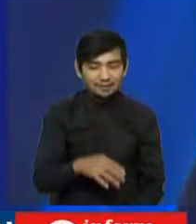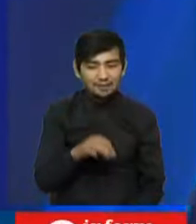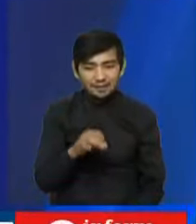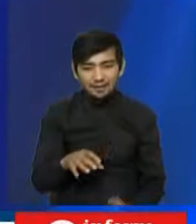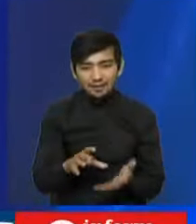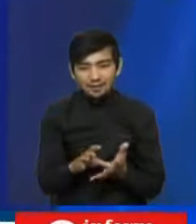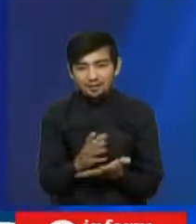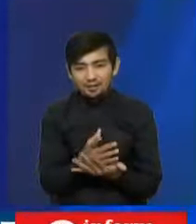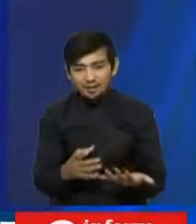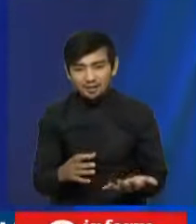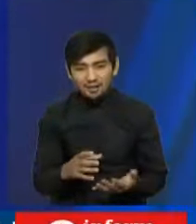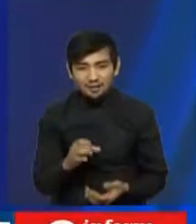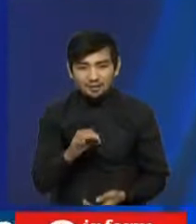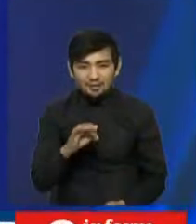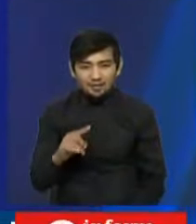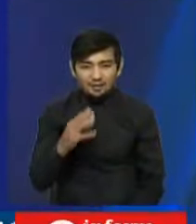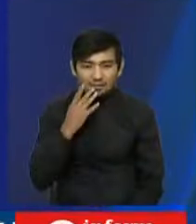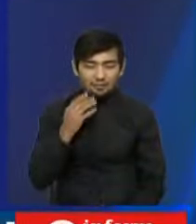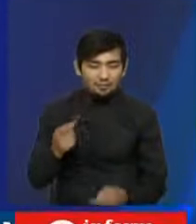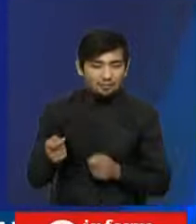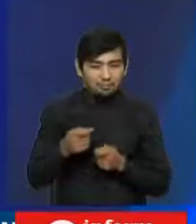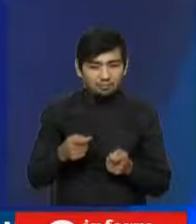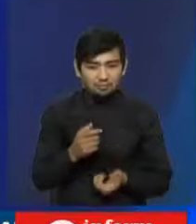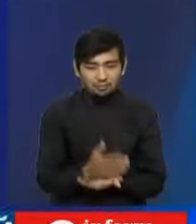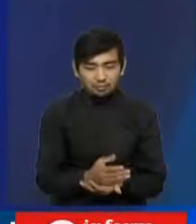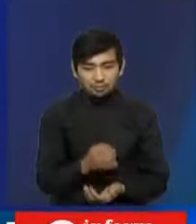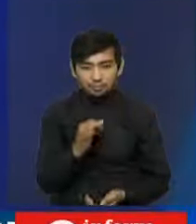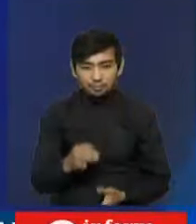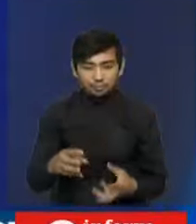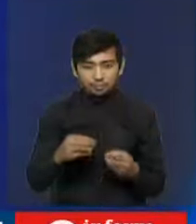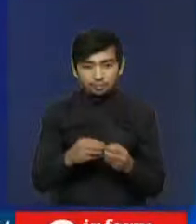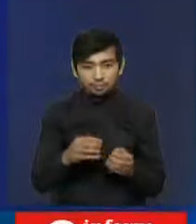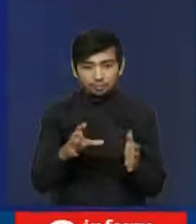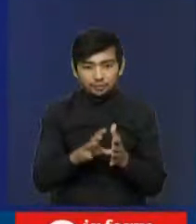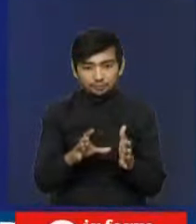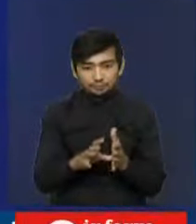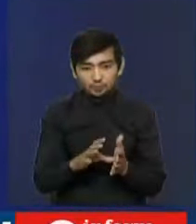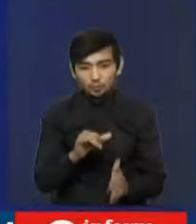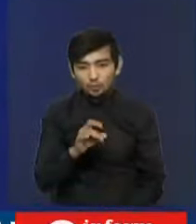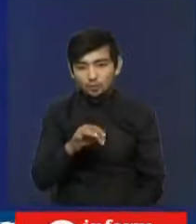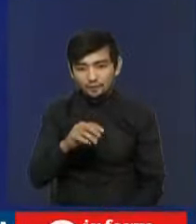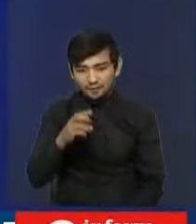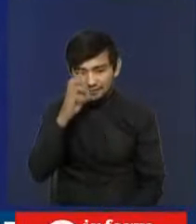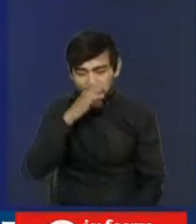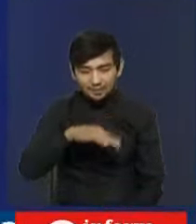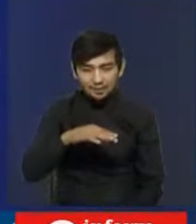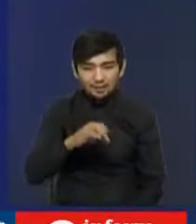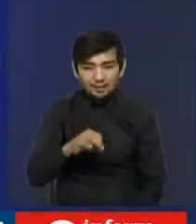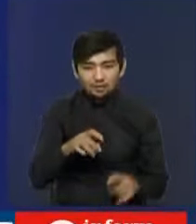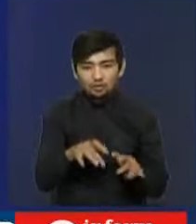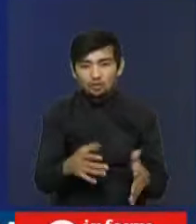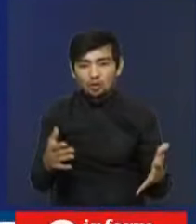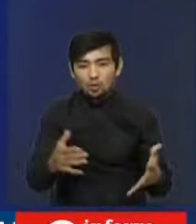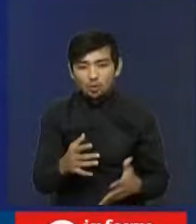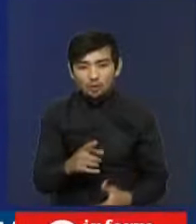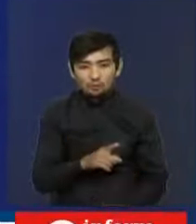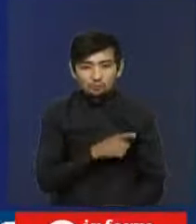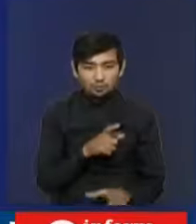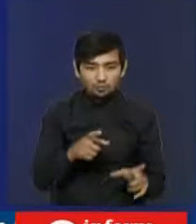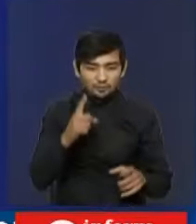приходится импортировать из-за рубежа, что ставит под угрозу энергетическую независимость страны. Какое решение видят эксперты,